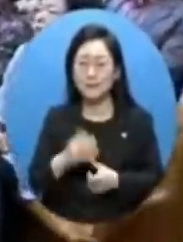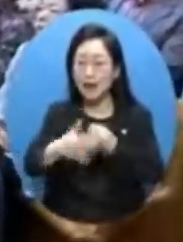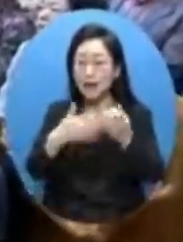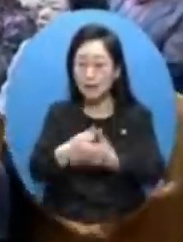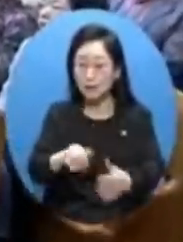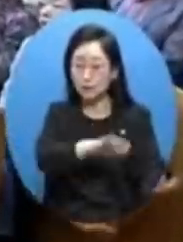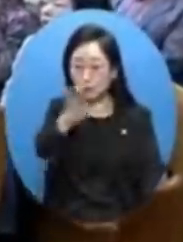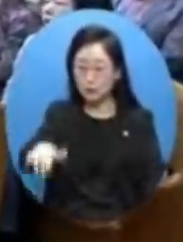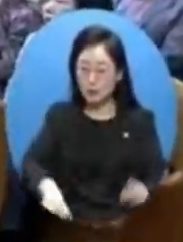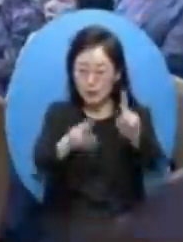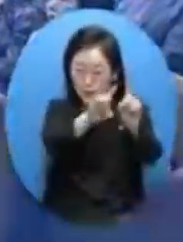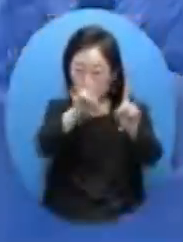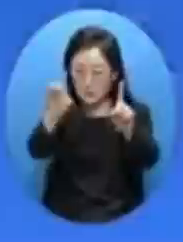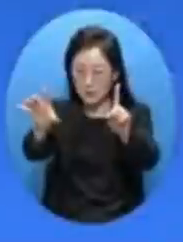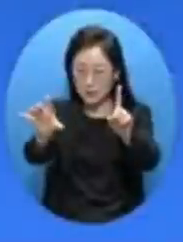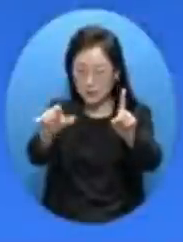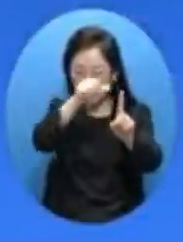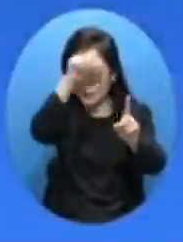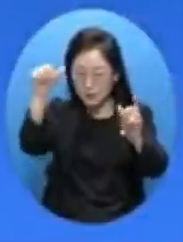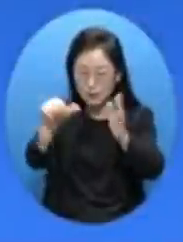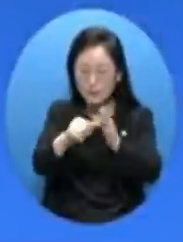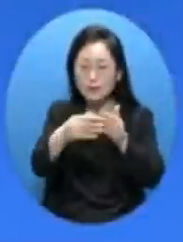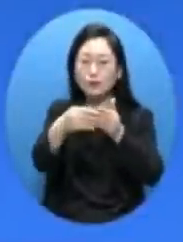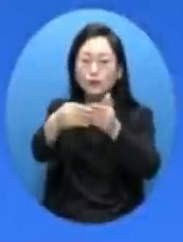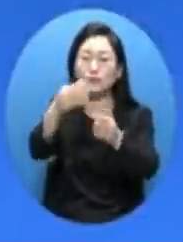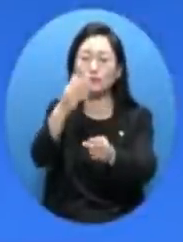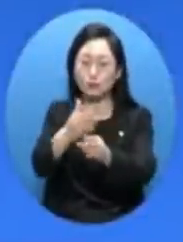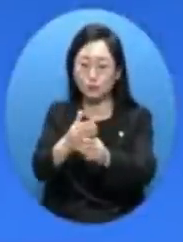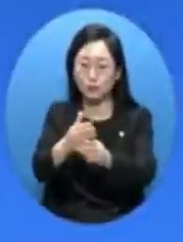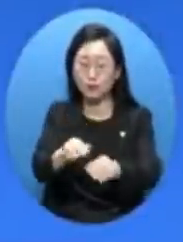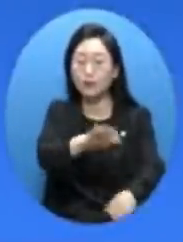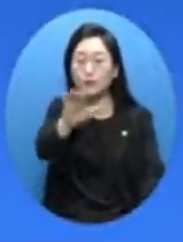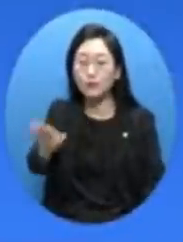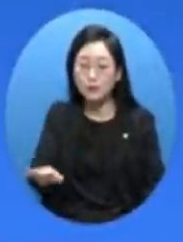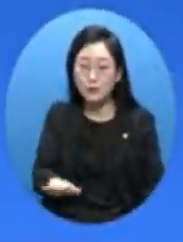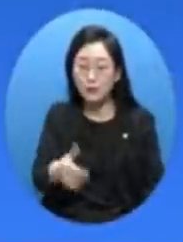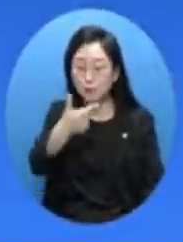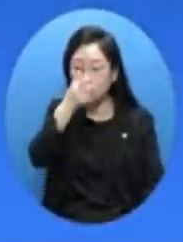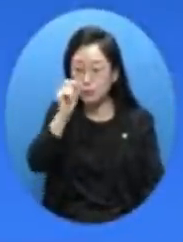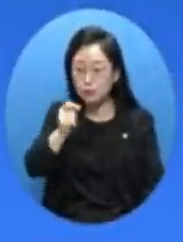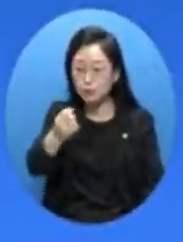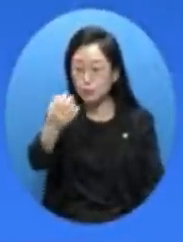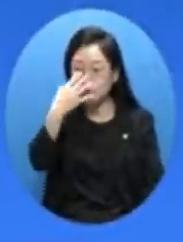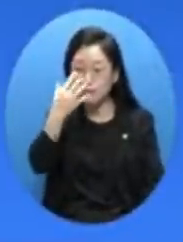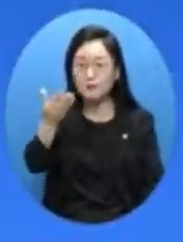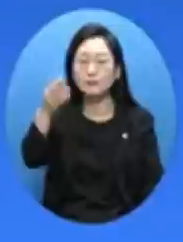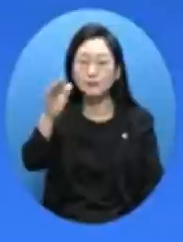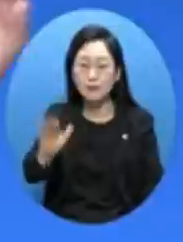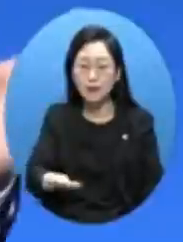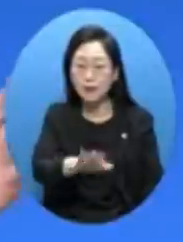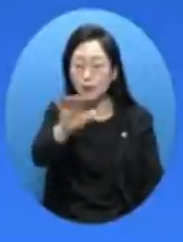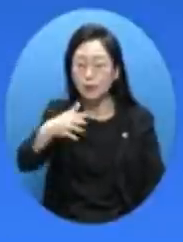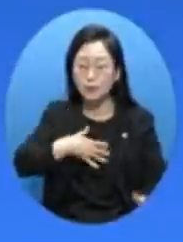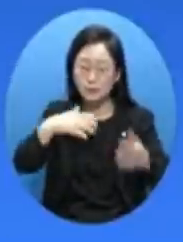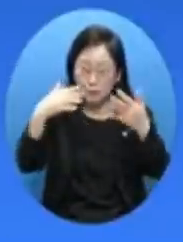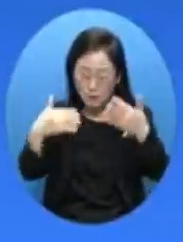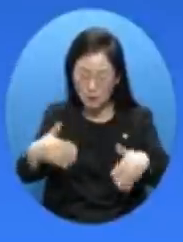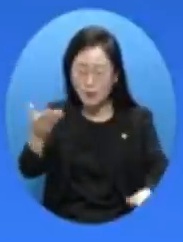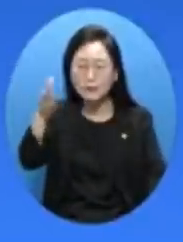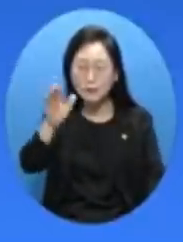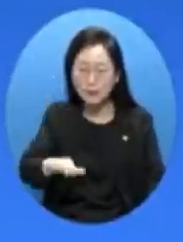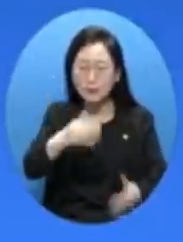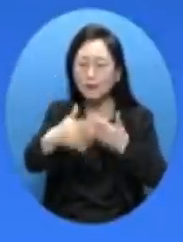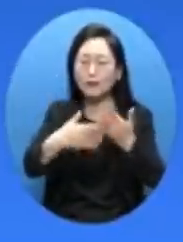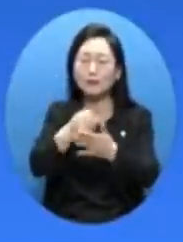하나님께서 우리 한 사람 한 사람 일생을 인도하고 계십니다. 우리가 부족하고 못났어도, 우리가 연약해도 하나님을